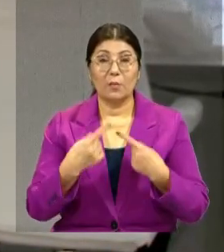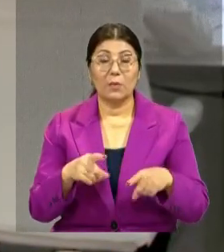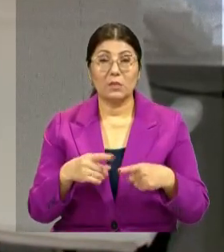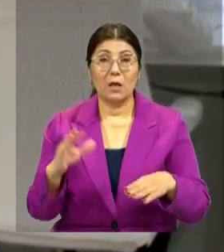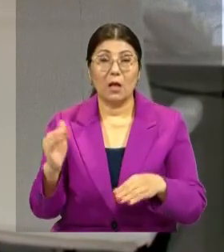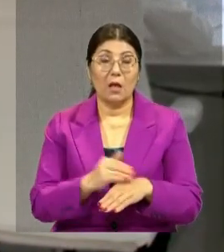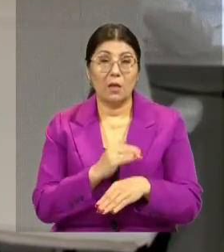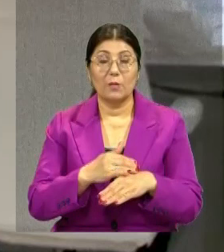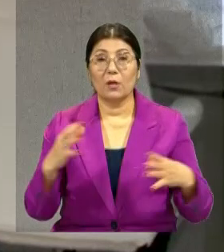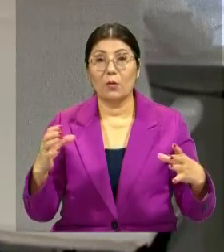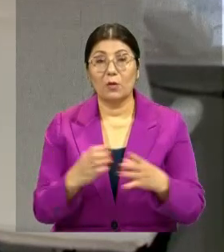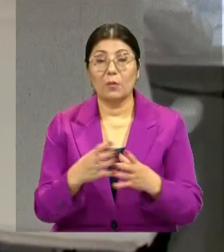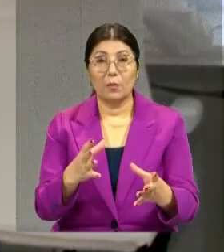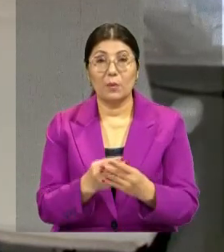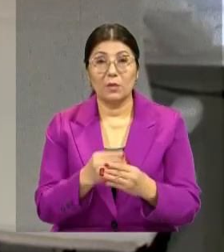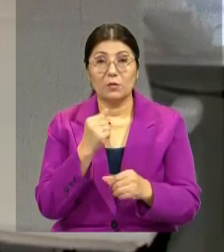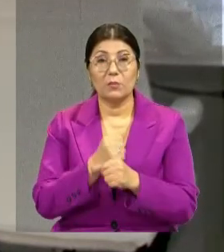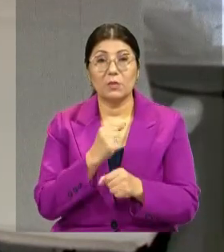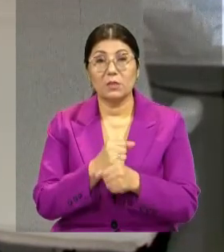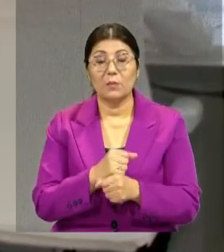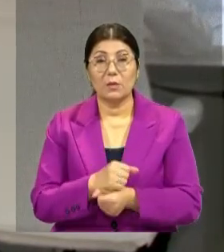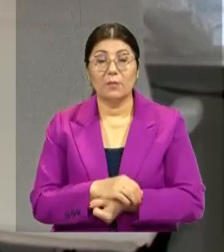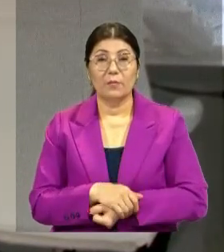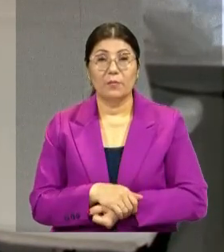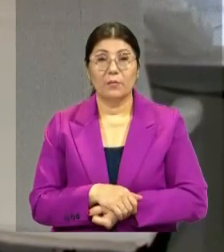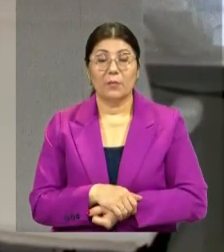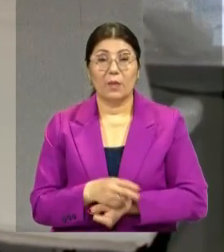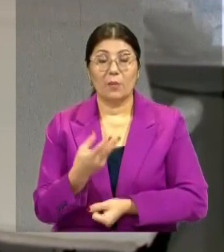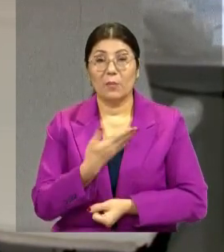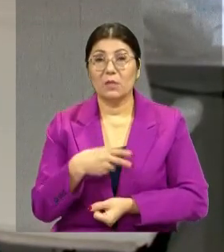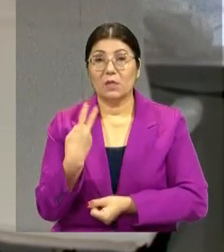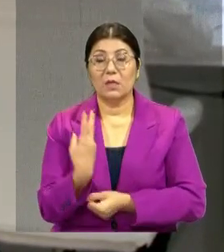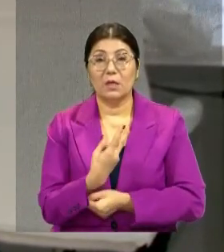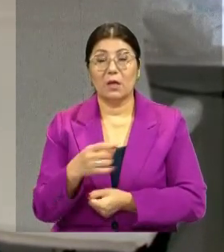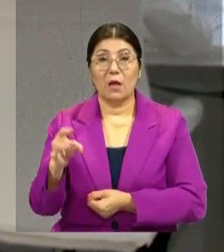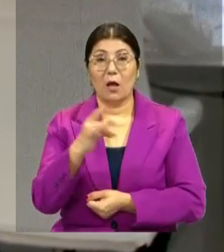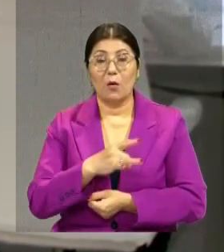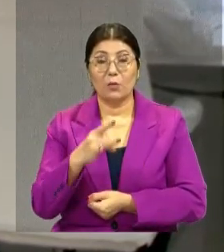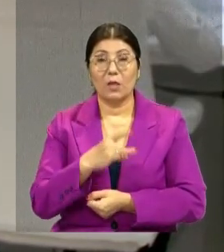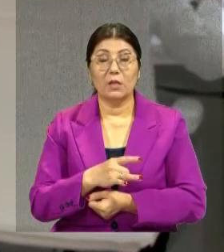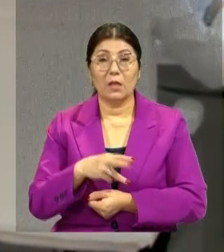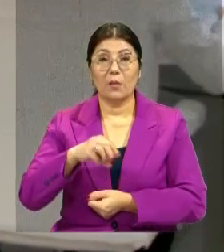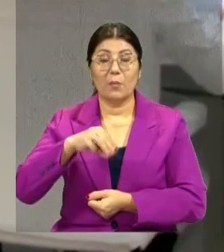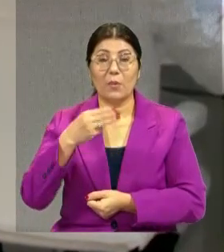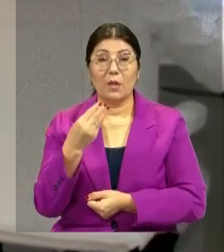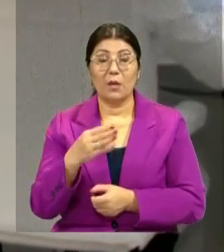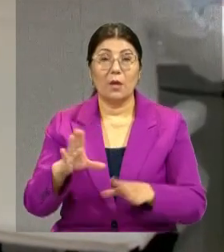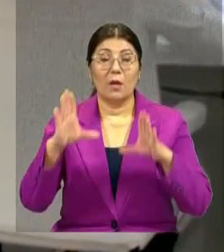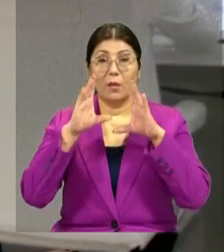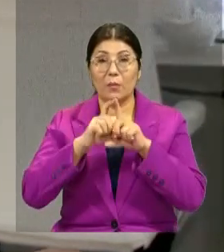қайырымды қорлармен бірлесіп жұмыс жасаймыз. Инфақ жобасы бойынша бізде 2 аудандық мешіт имамына, Ойыл